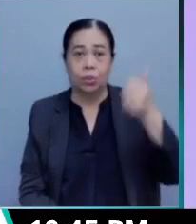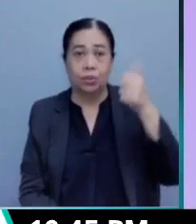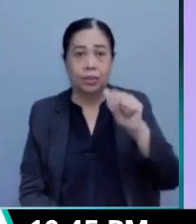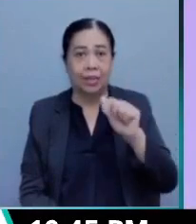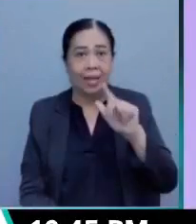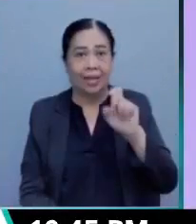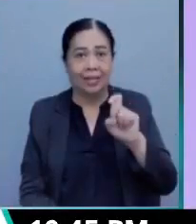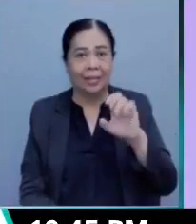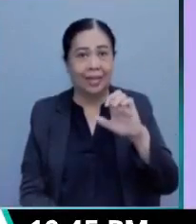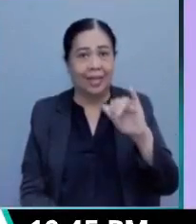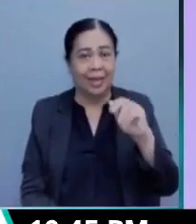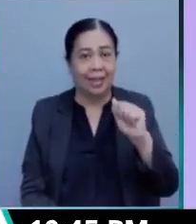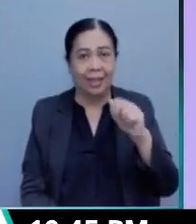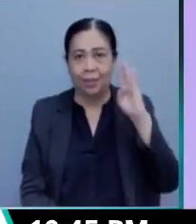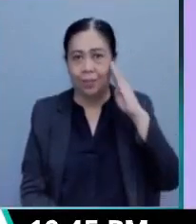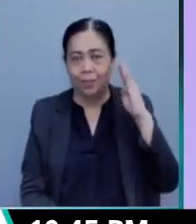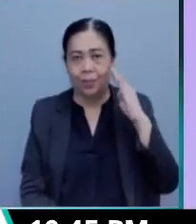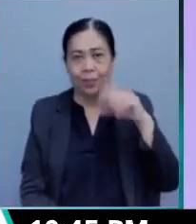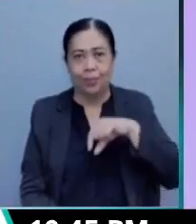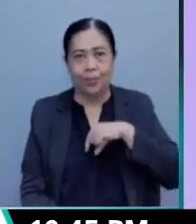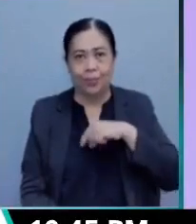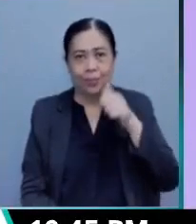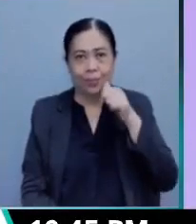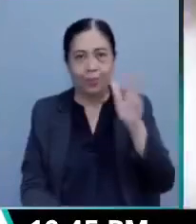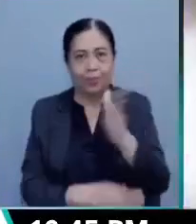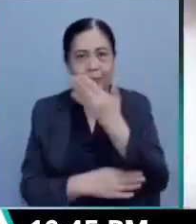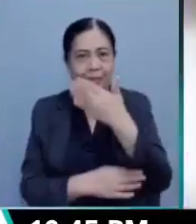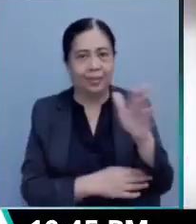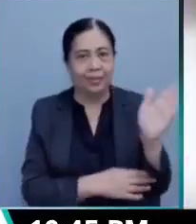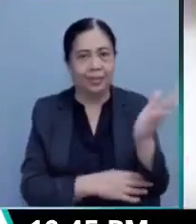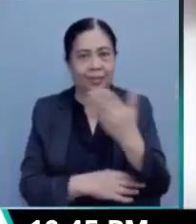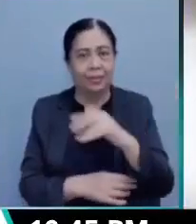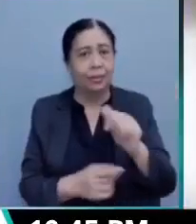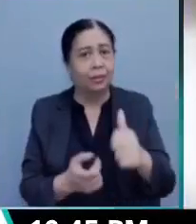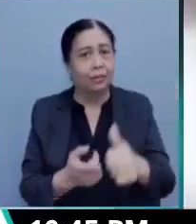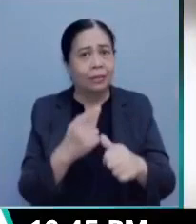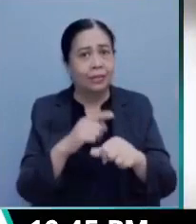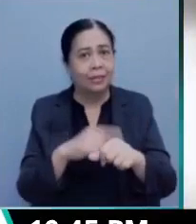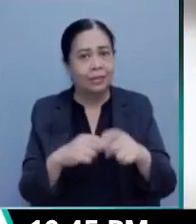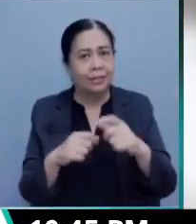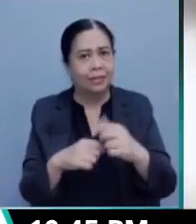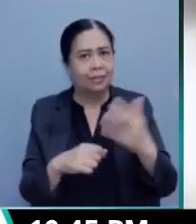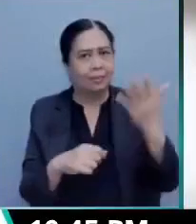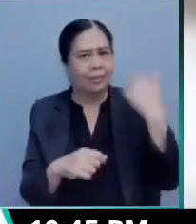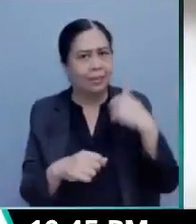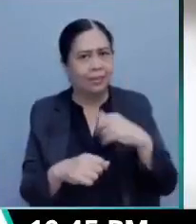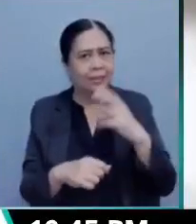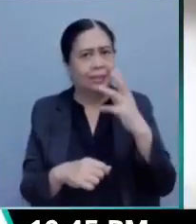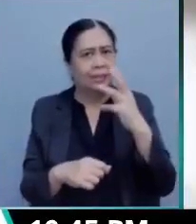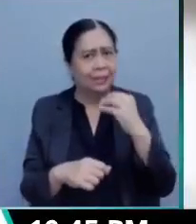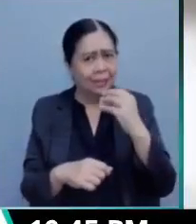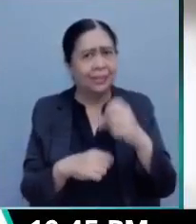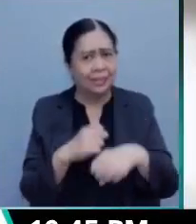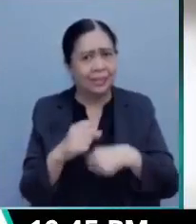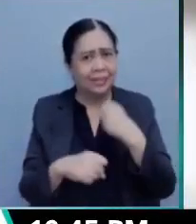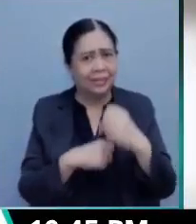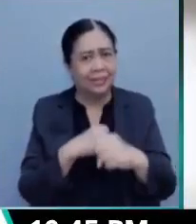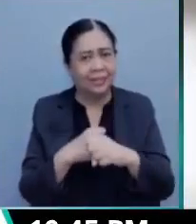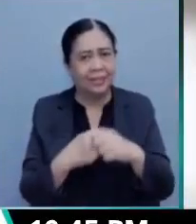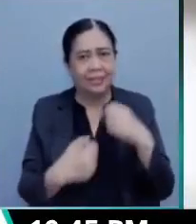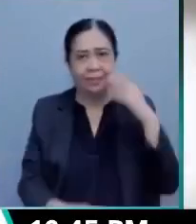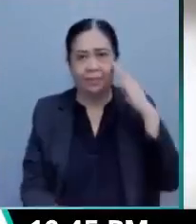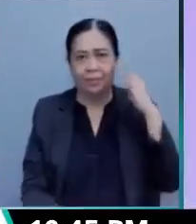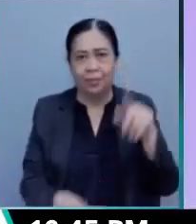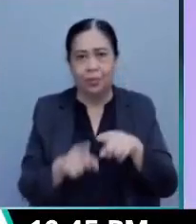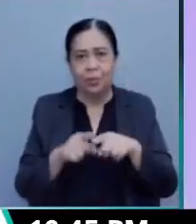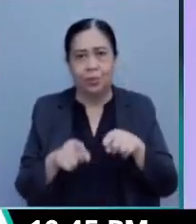bronze medals sa women's singles sa tennis na kauna-unahan sa nakalipas na 60 taon. May bronze medals din ng Wushu artist